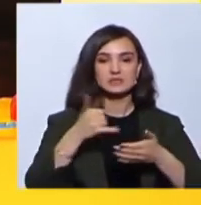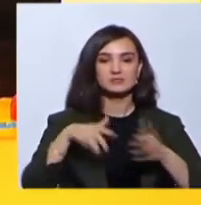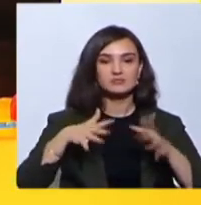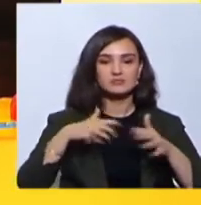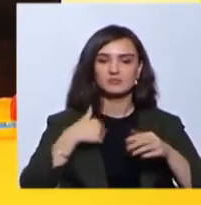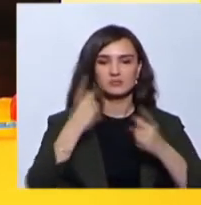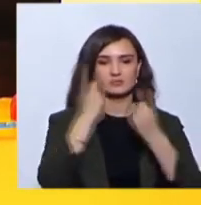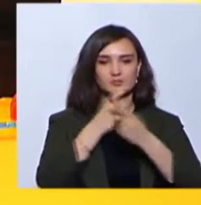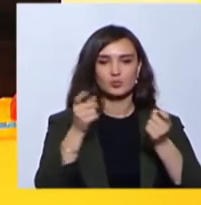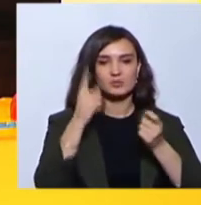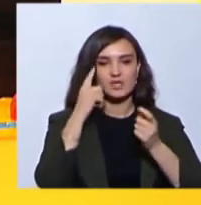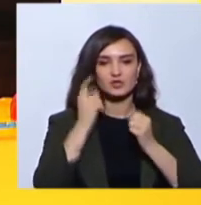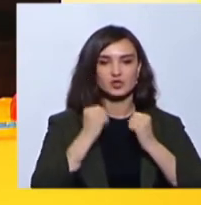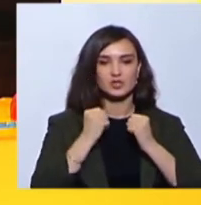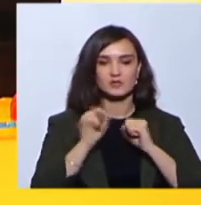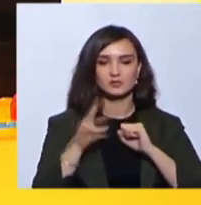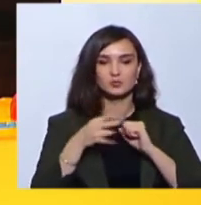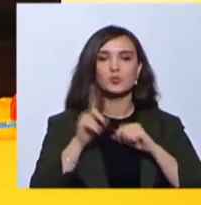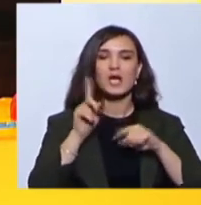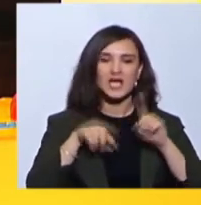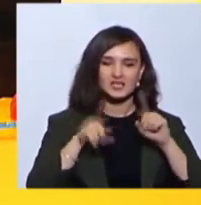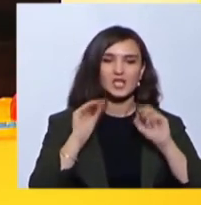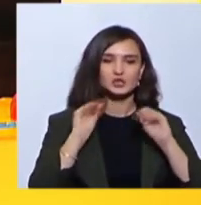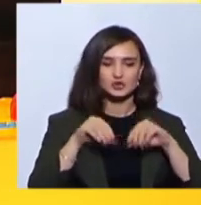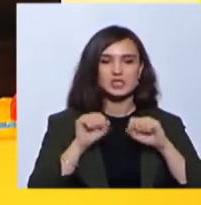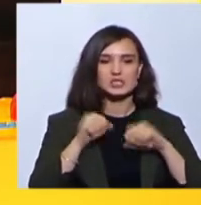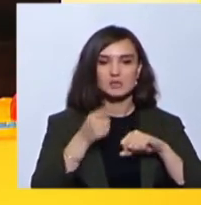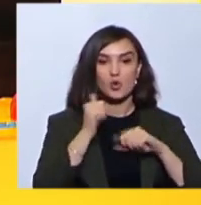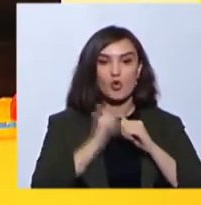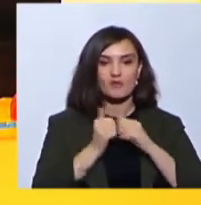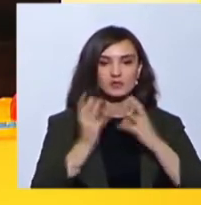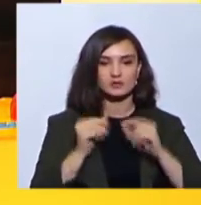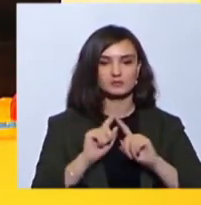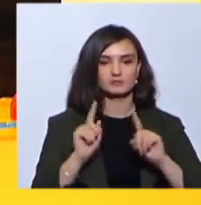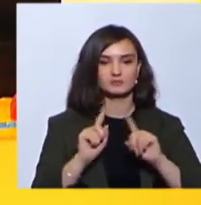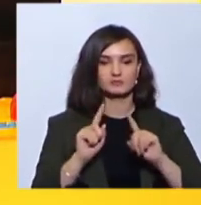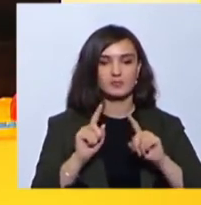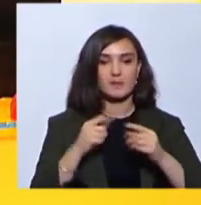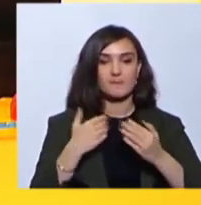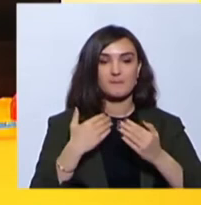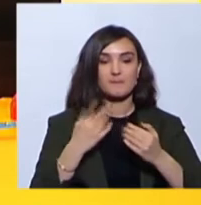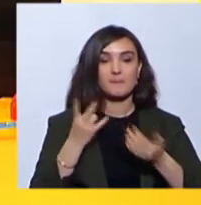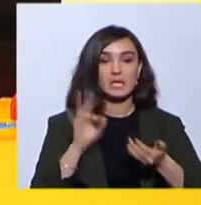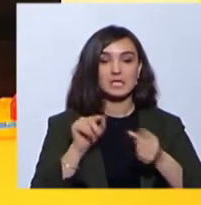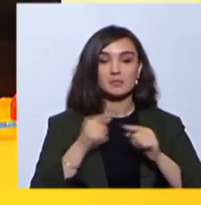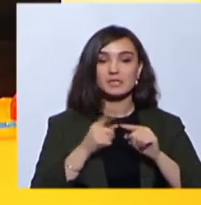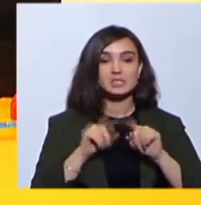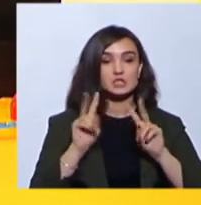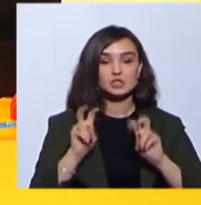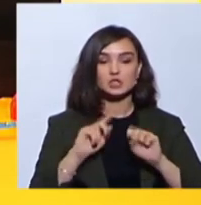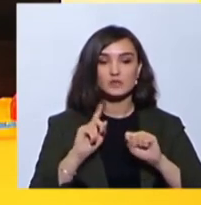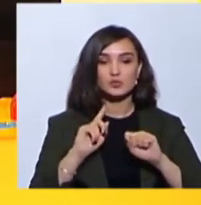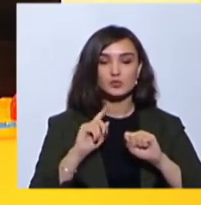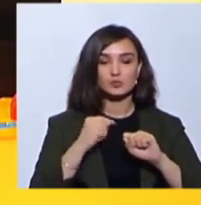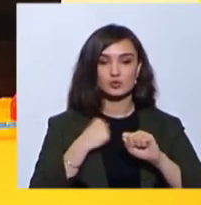თავშეკავებისკენ მოგიწოდებთ ხოლმე, ხანდახან, რა თქმა უნდა, მათი გამოყენება შესაძლებელია, არა ყოველდღიურად. მაგრამ ეს იმას ნიშნავს, რომ